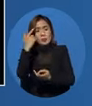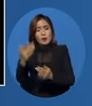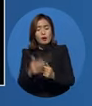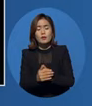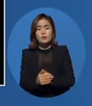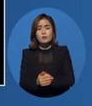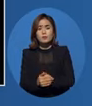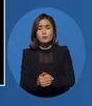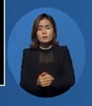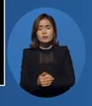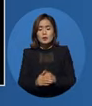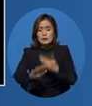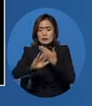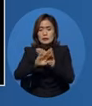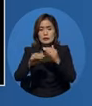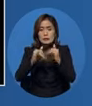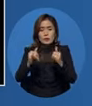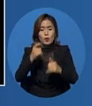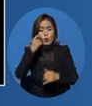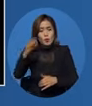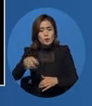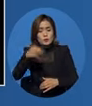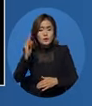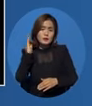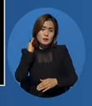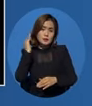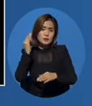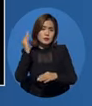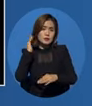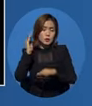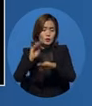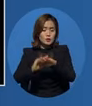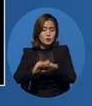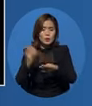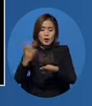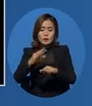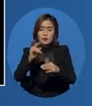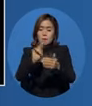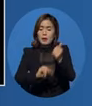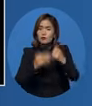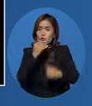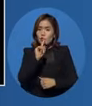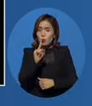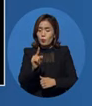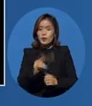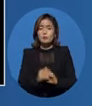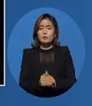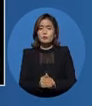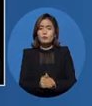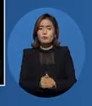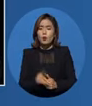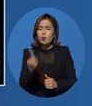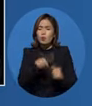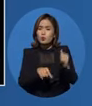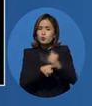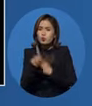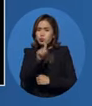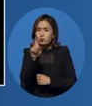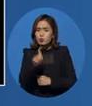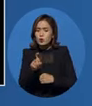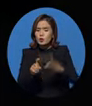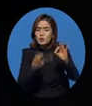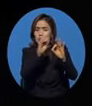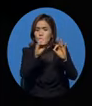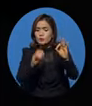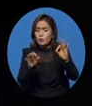거 얻어 다른 사람에게 월 3 또는 전세로 재임대 할 수 있다 이렇게 얘기했어요 그래서 이건 어떤 의미냐 하면 10% 자극만